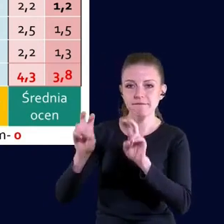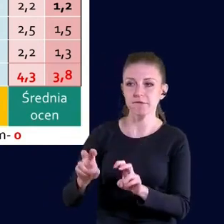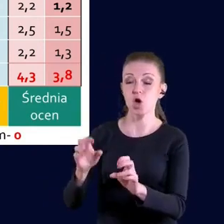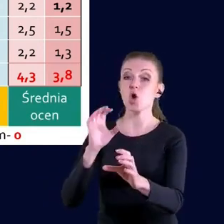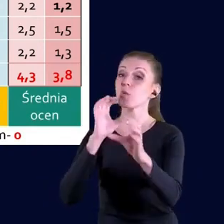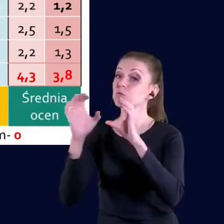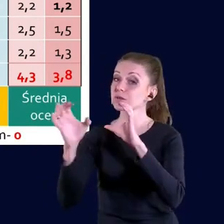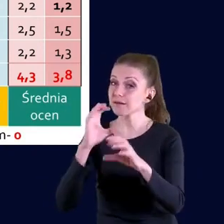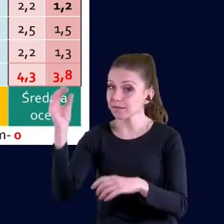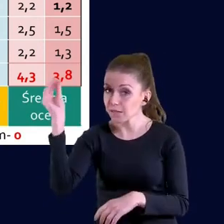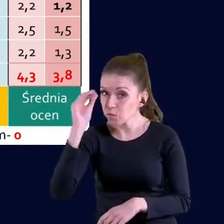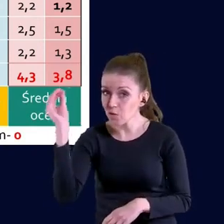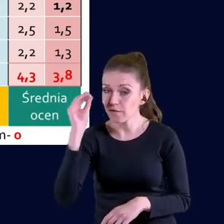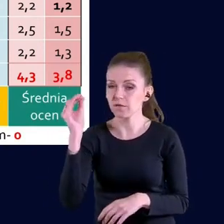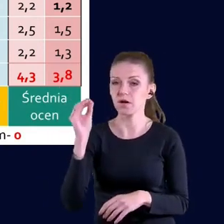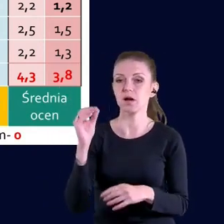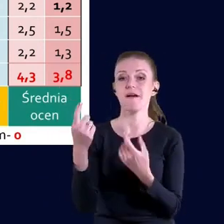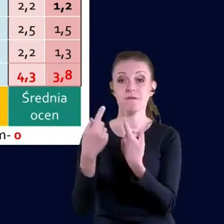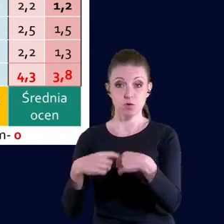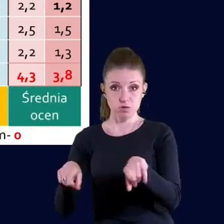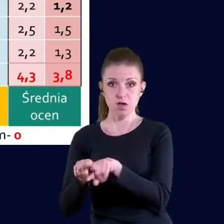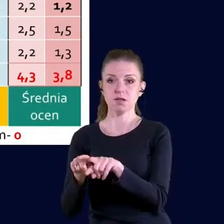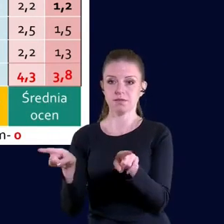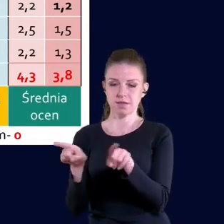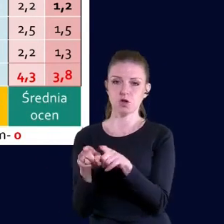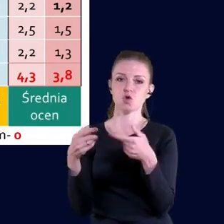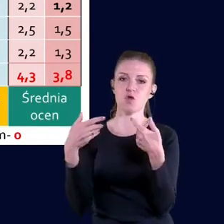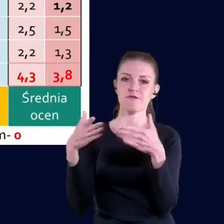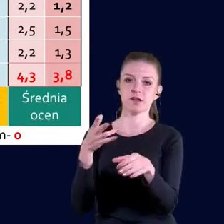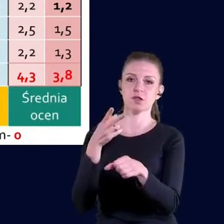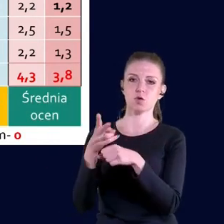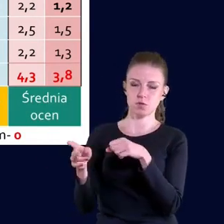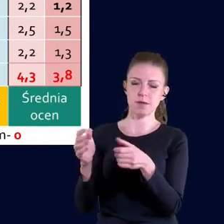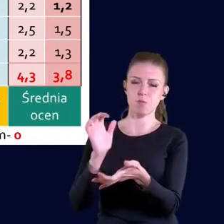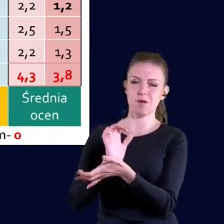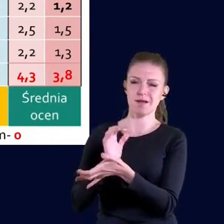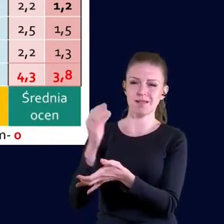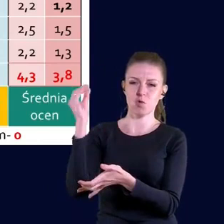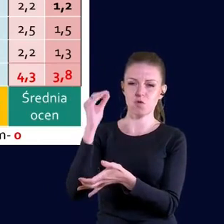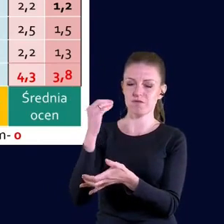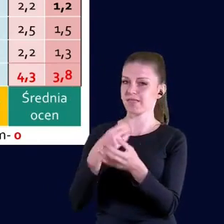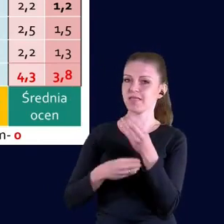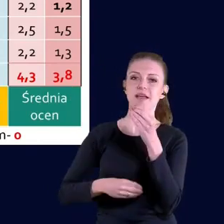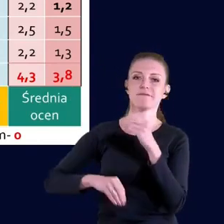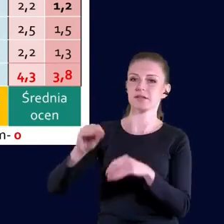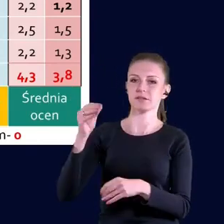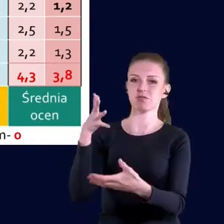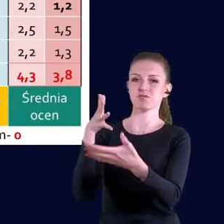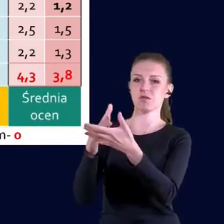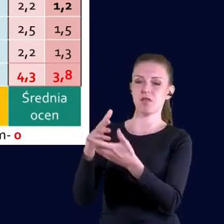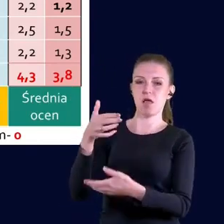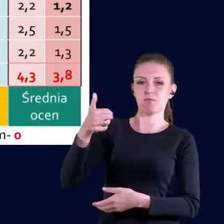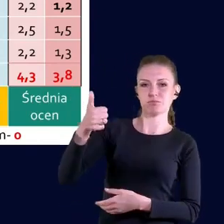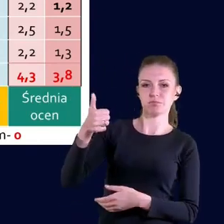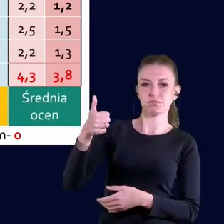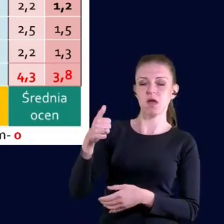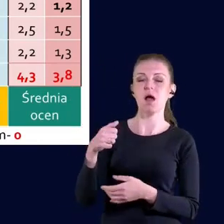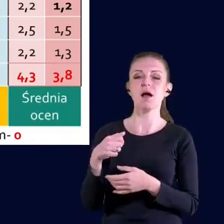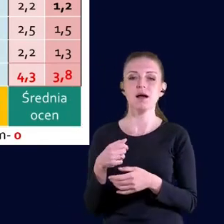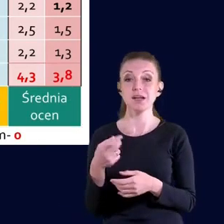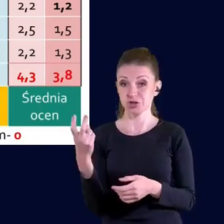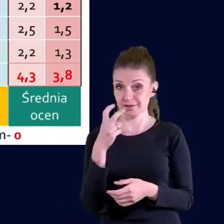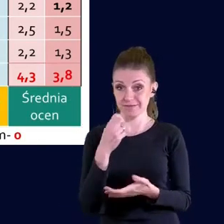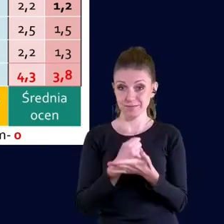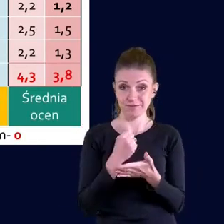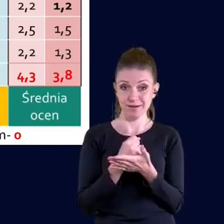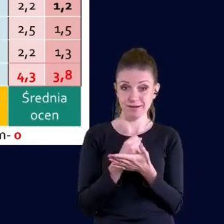jeśli chodzi o wdrożenie to także otwarty dostęp do publikacji naukowych został najwyżej oceniony natomiast ciekawa